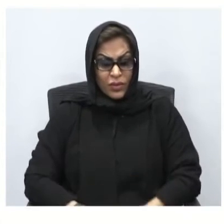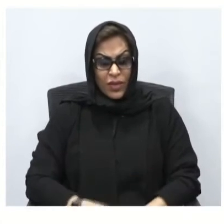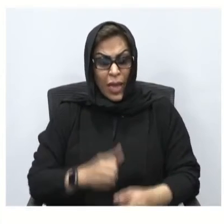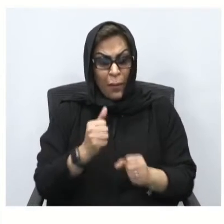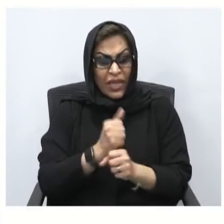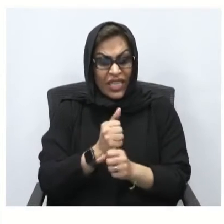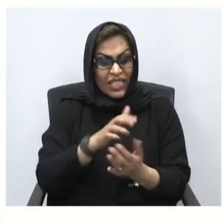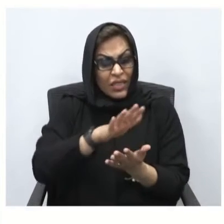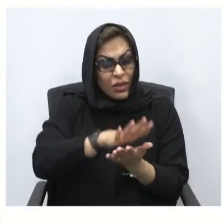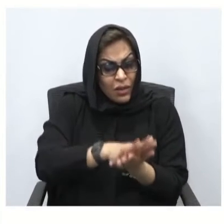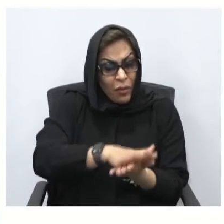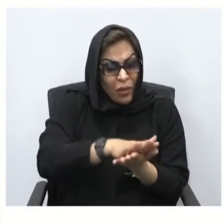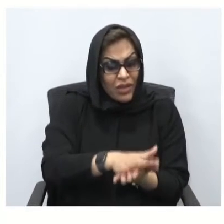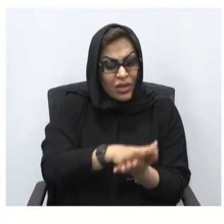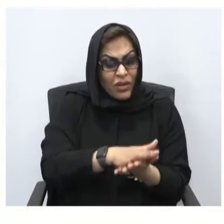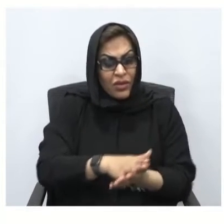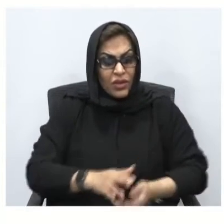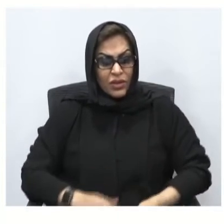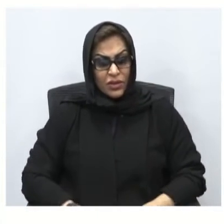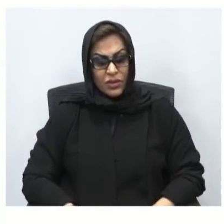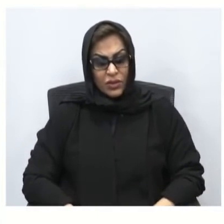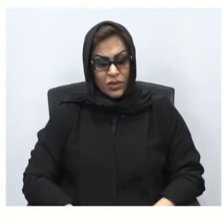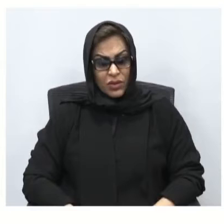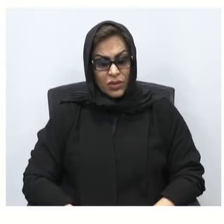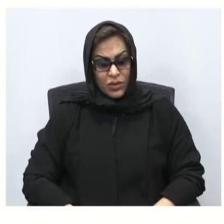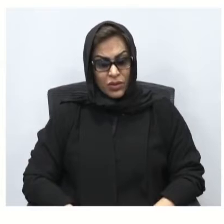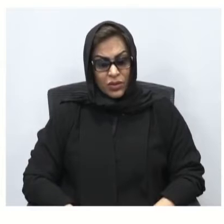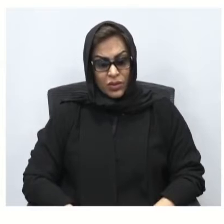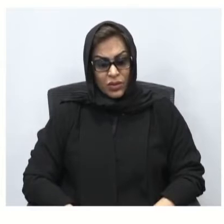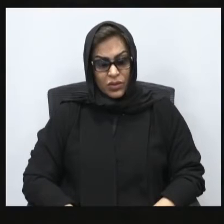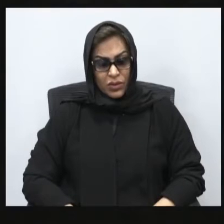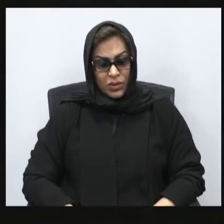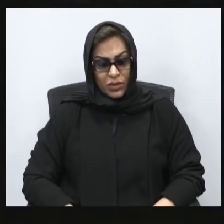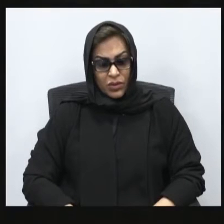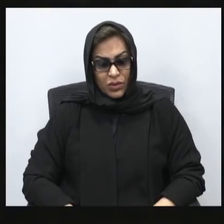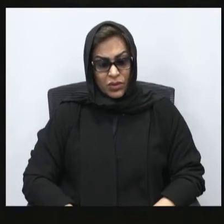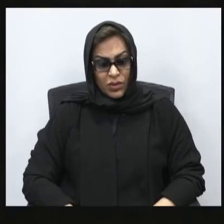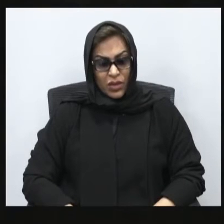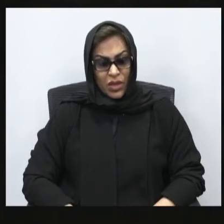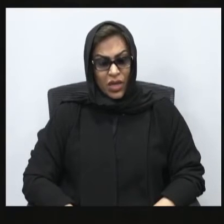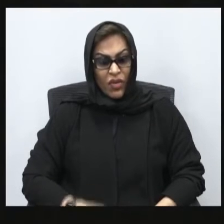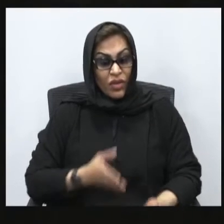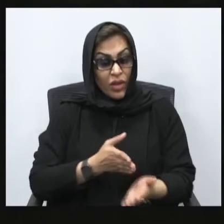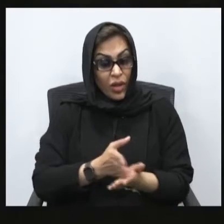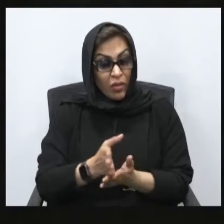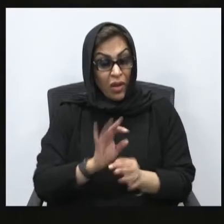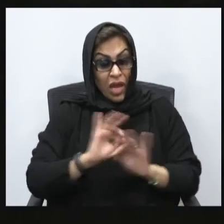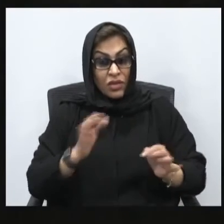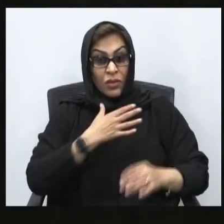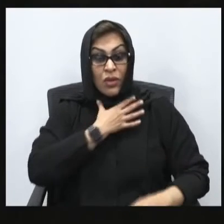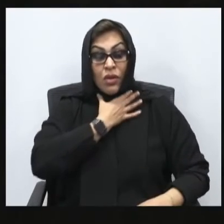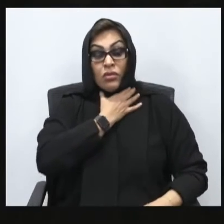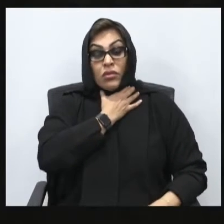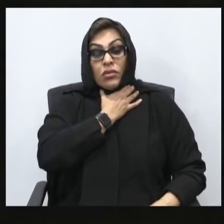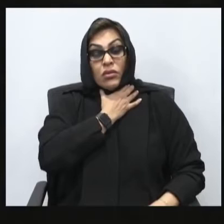العمليه فقط في الحالات الطارئه كذلك للتذكير لا تفعلون هذه الطريقه دون الحاجه